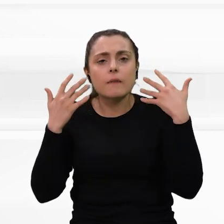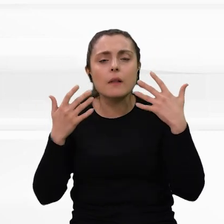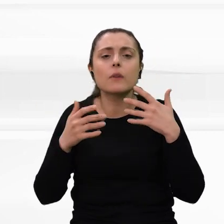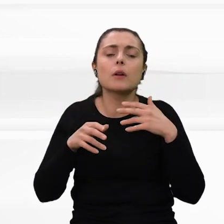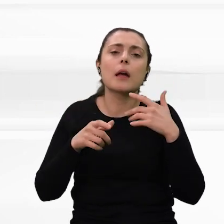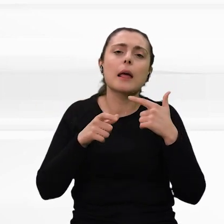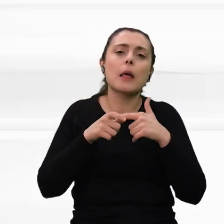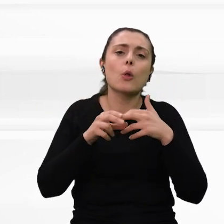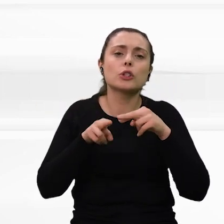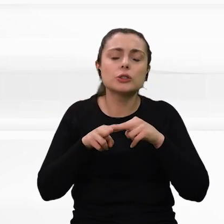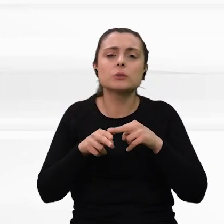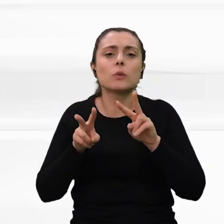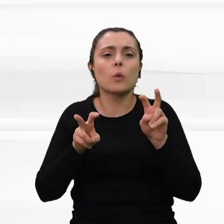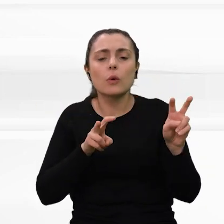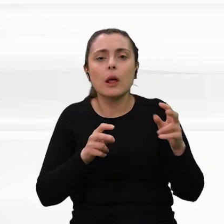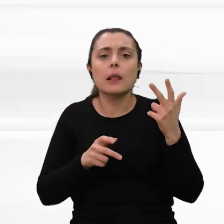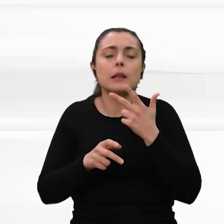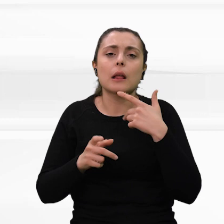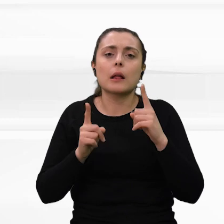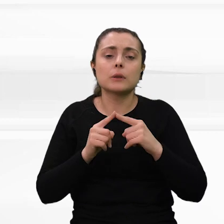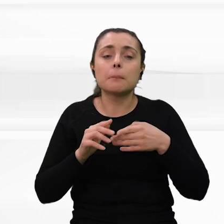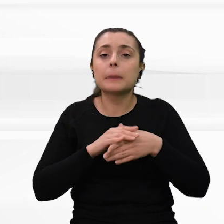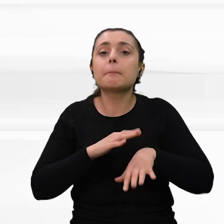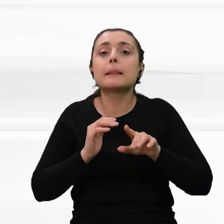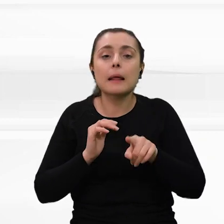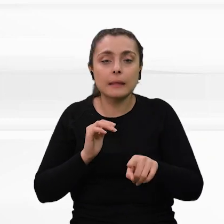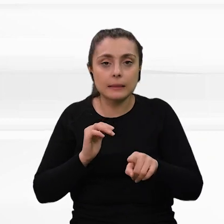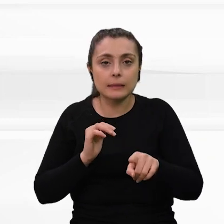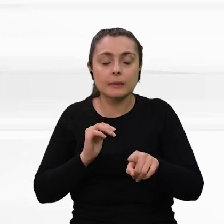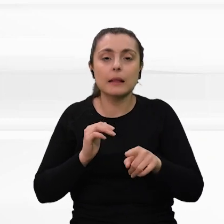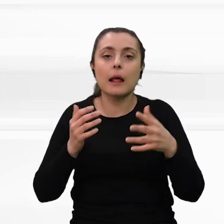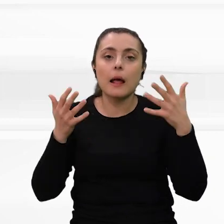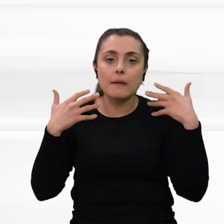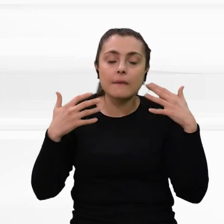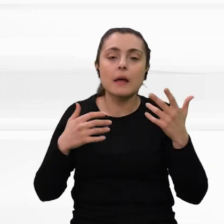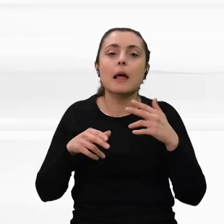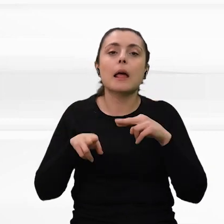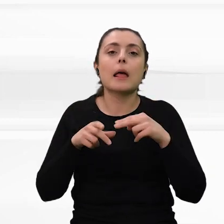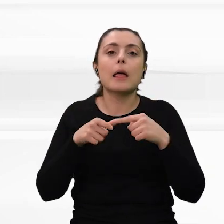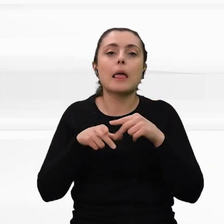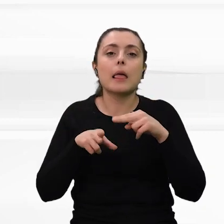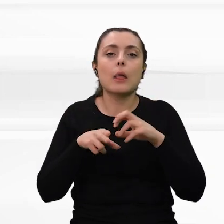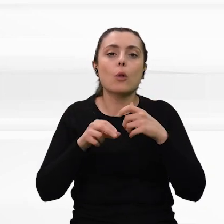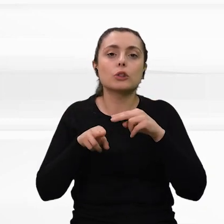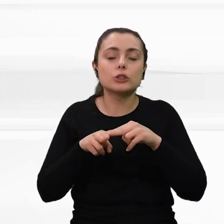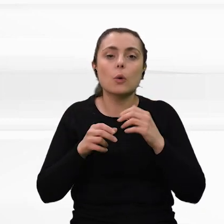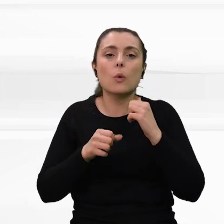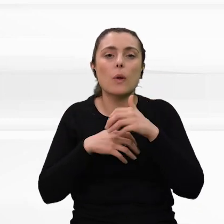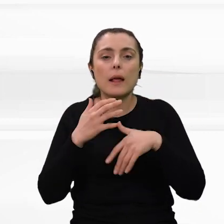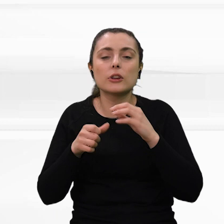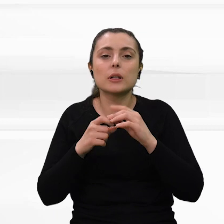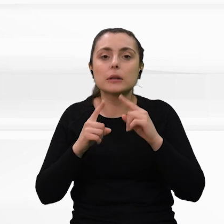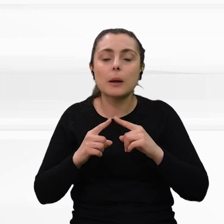iklimsel ve ekolojik şartların olaylar üzerindeki etkisi hesaba katılmadan iklimsel ve ekolojik şartların olaylar